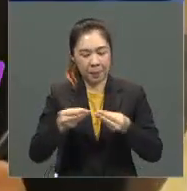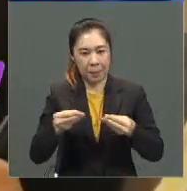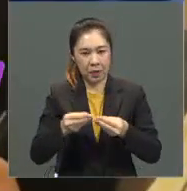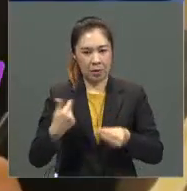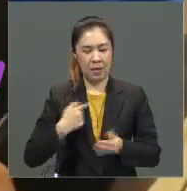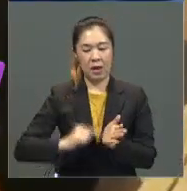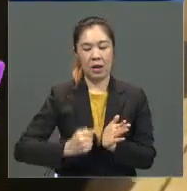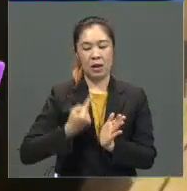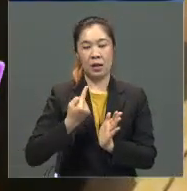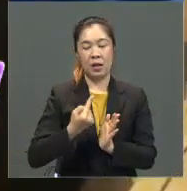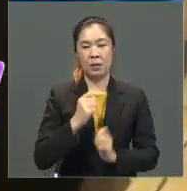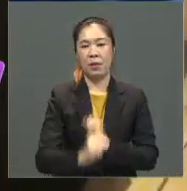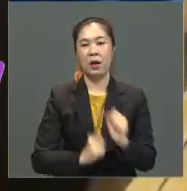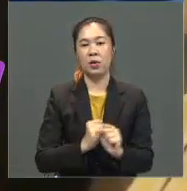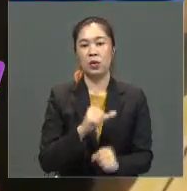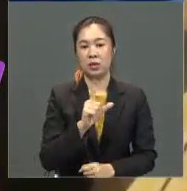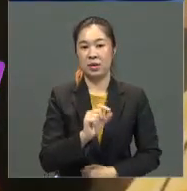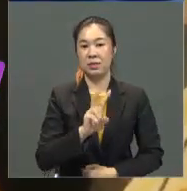เว็บไซต์ค่ะอดีตผู้ที่เคยติดการพนันออนไลน์ในบอกว่าเริ่มเล่นมาตั้งแต่อายุ22